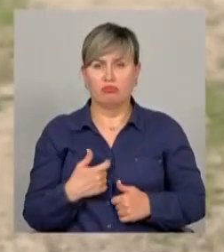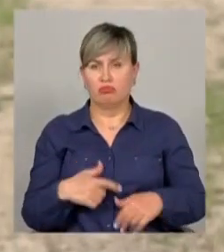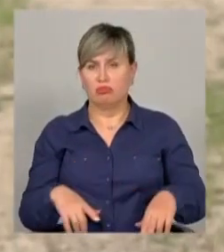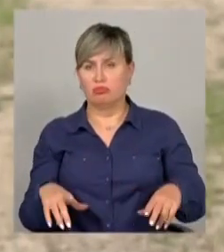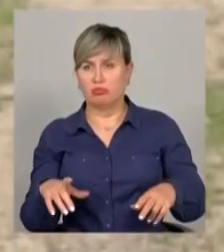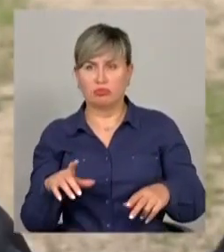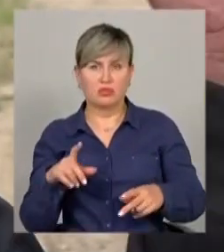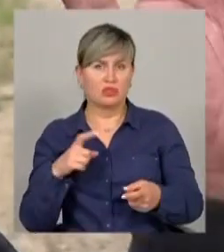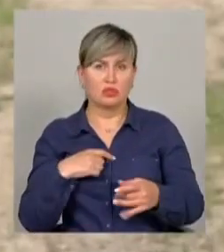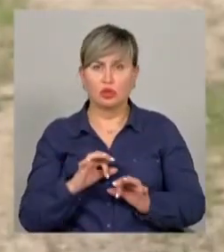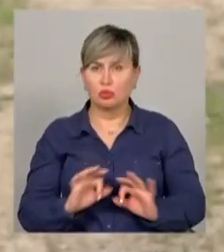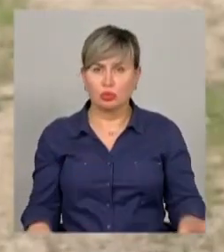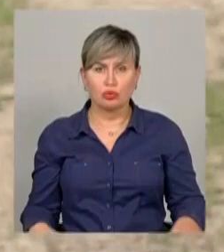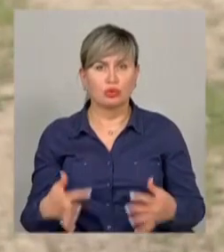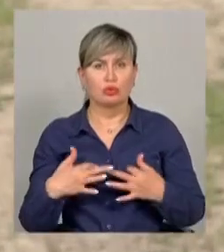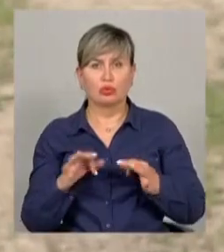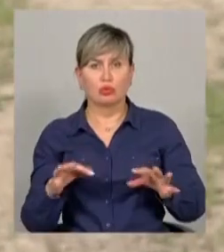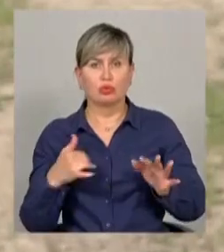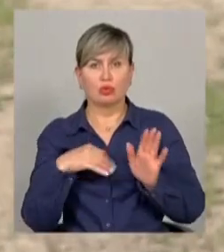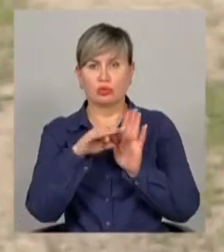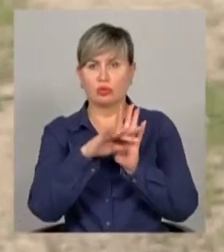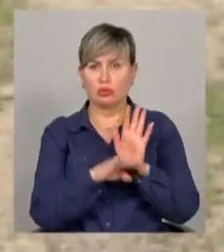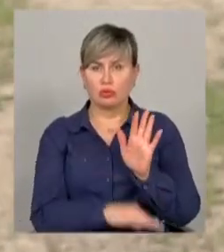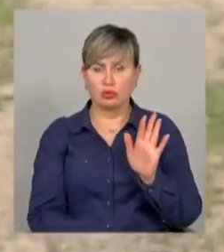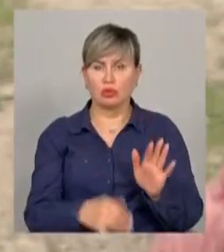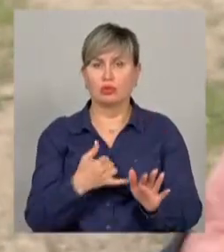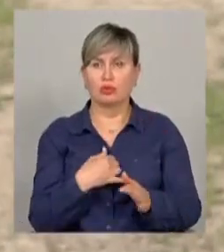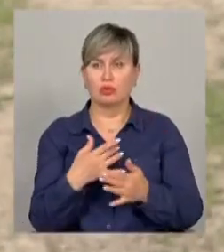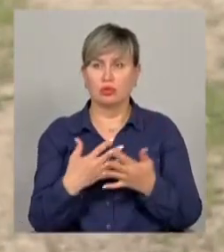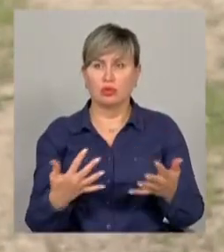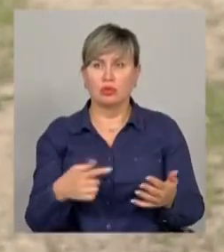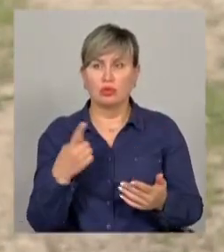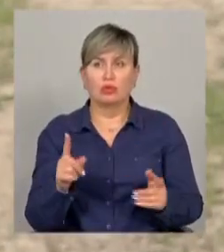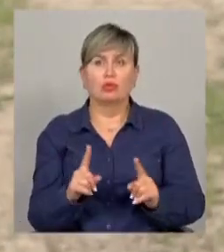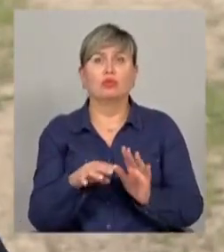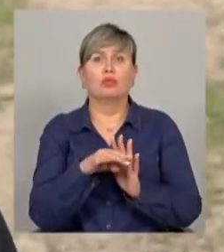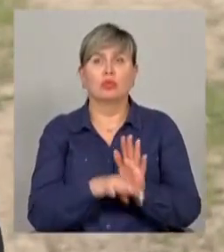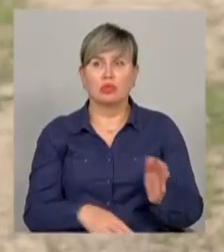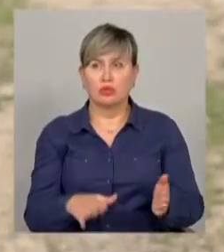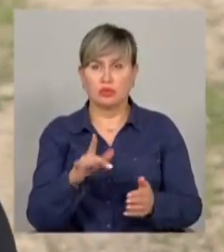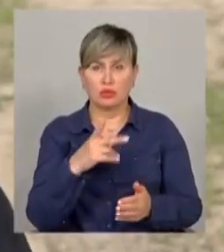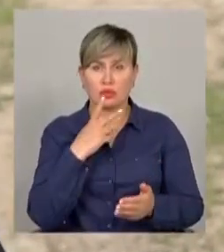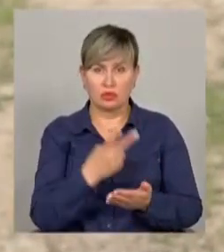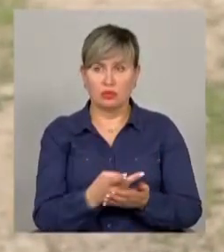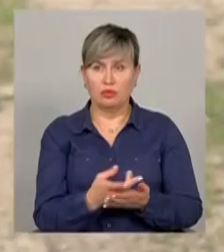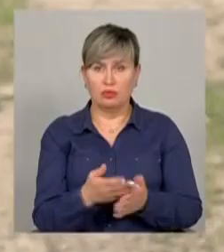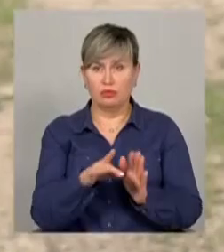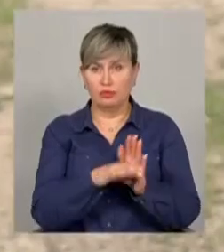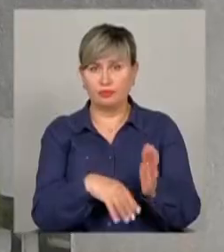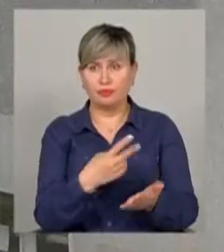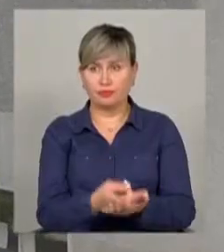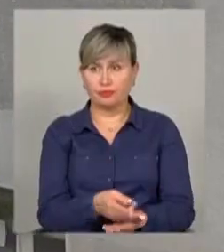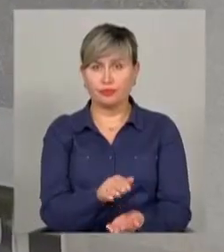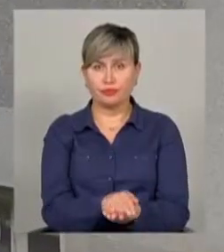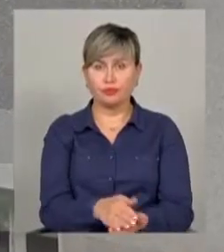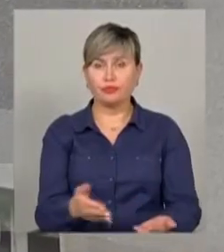не это самое. Вот у нас протокол, прочее, прочее. Вот. Я говорю, что за протокол, говорю. Вы смотрите, вот он мой протокол, лежит в гробу.